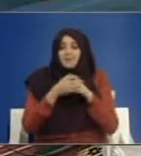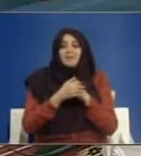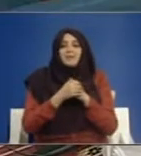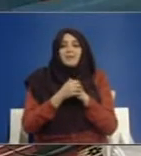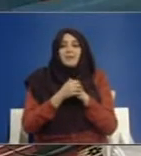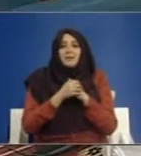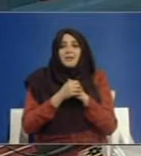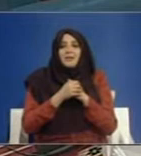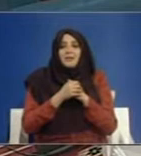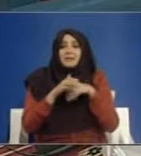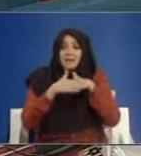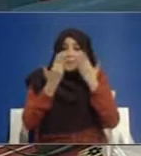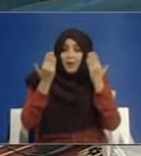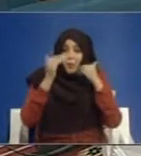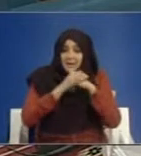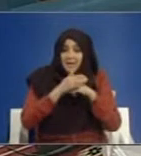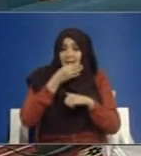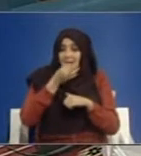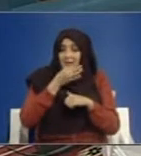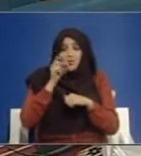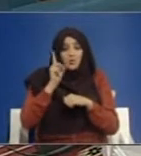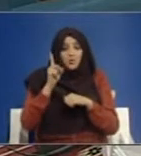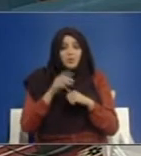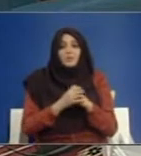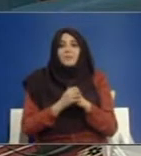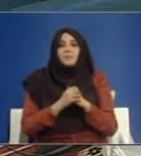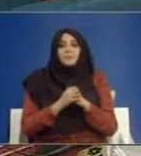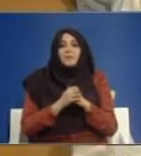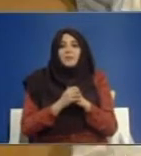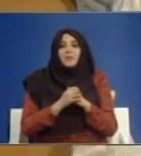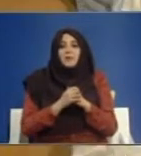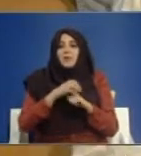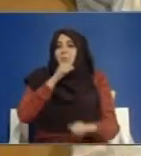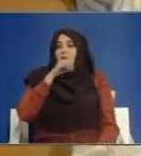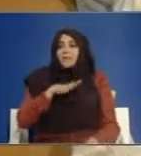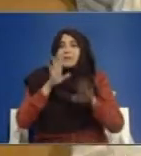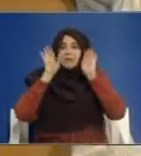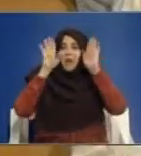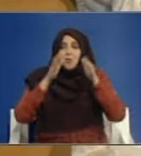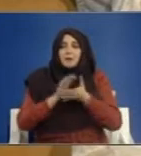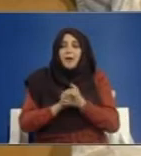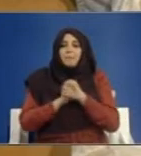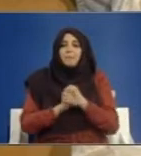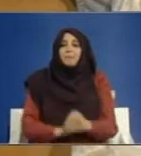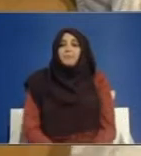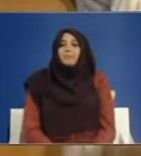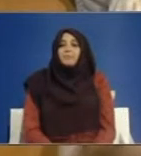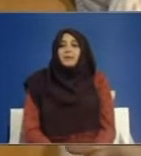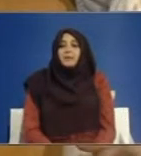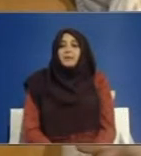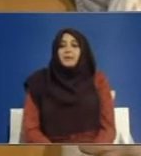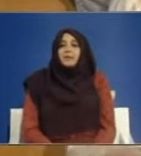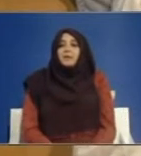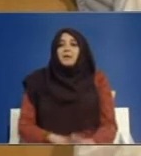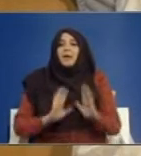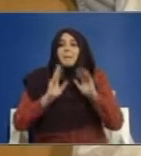أذكار الصلوات، أذكار الصباح والمساء على الخصوص. تأخذ النبي صلى الله عليه وسلم لما يقول مثلا بعض الأذكار بعد